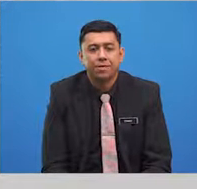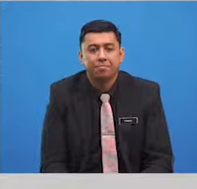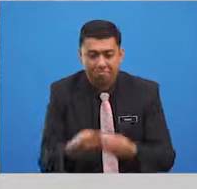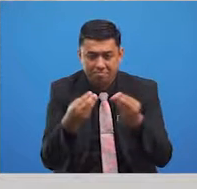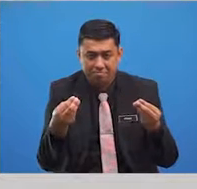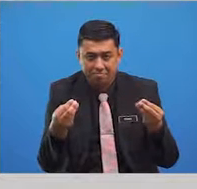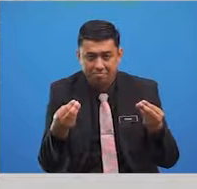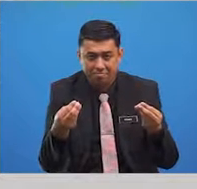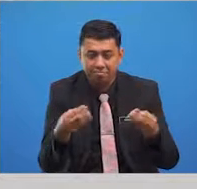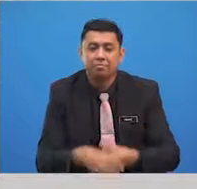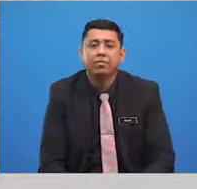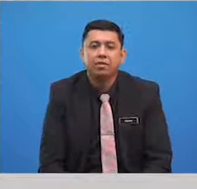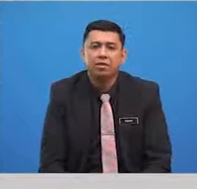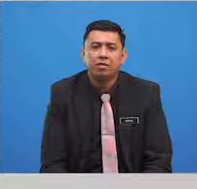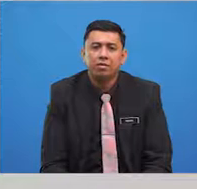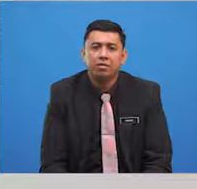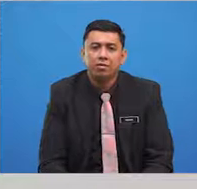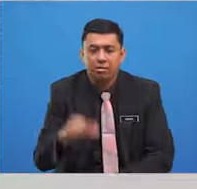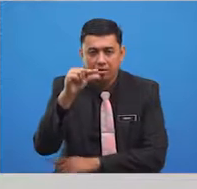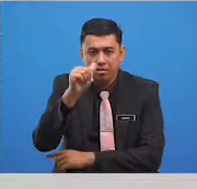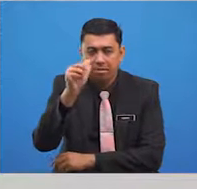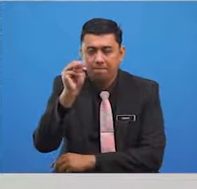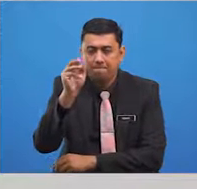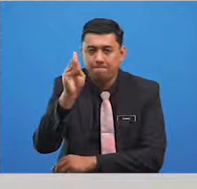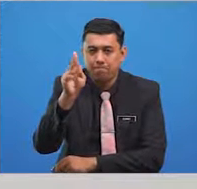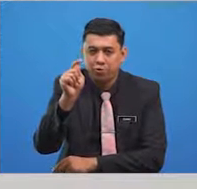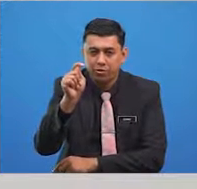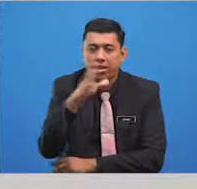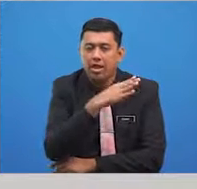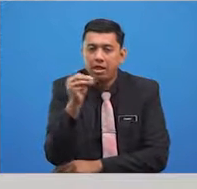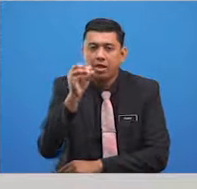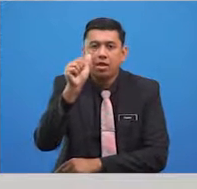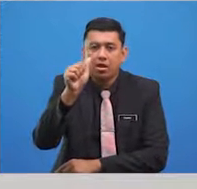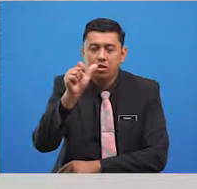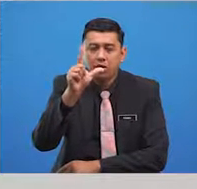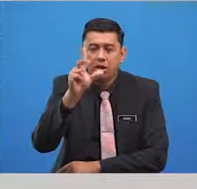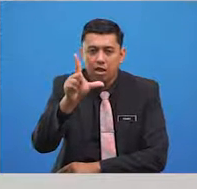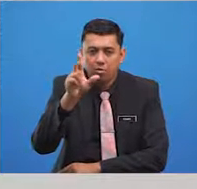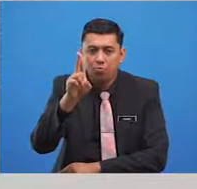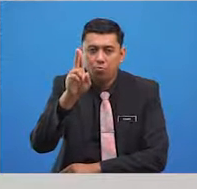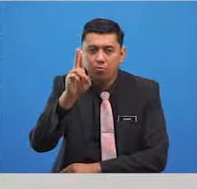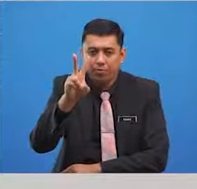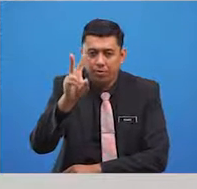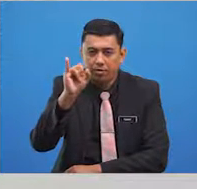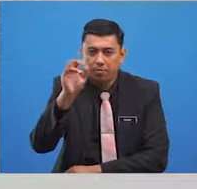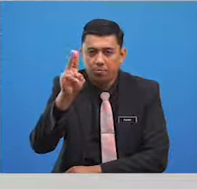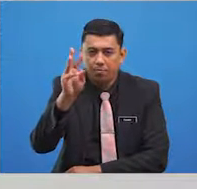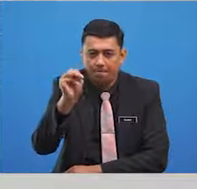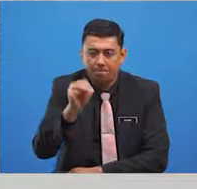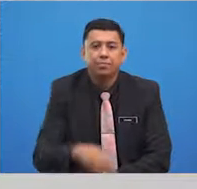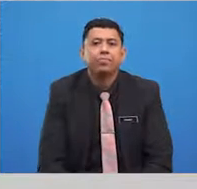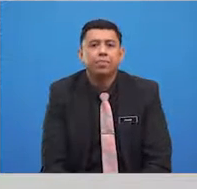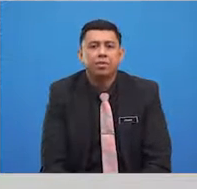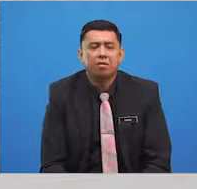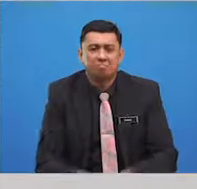Tanah hutan paya air masin ini jenis tanah gambut dan tanah aluvium. Hutan paya